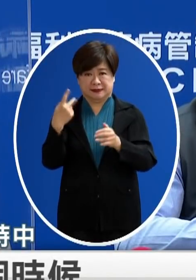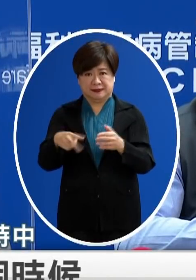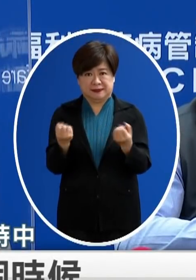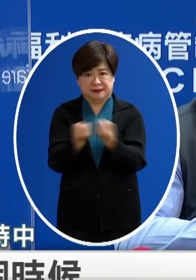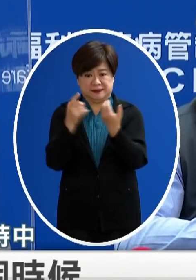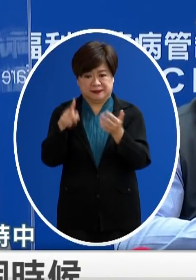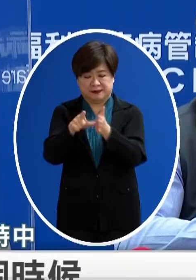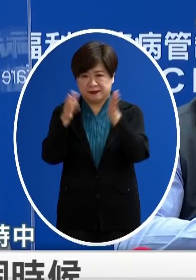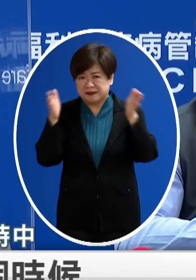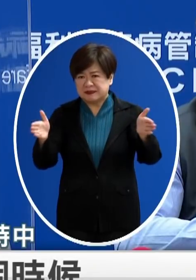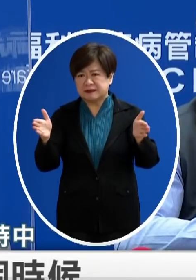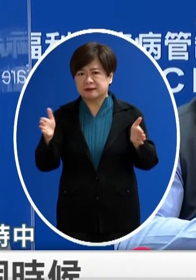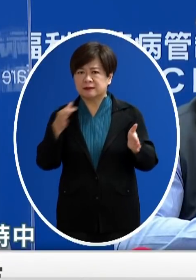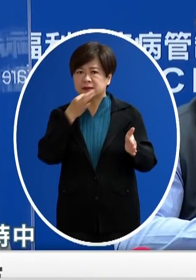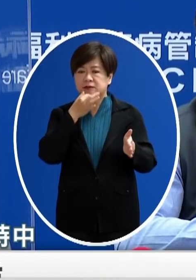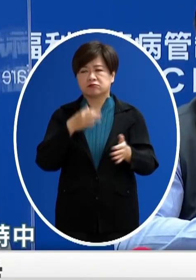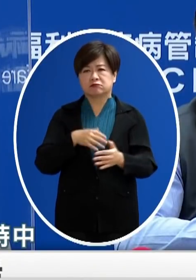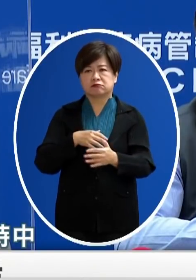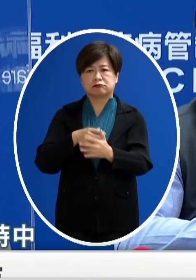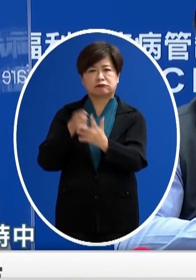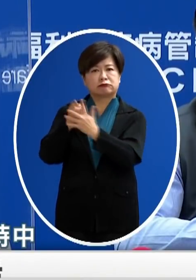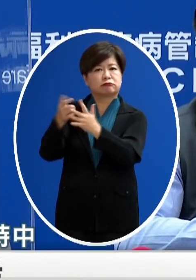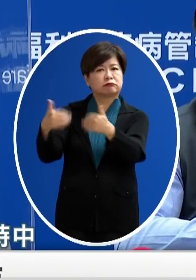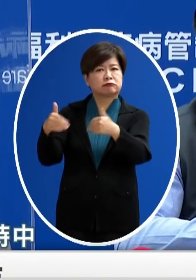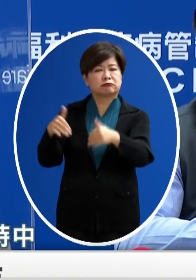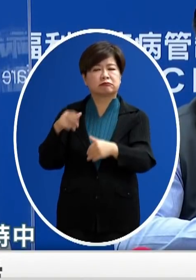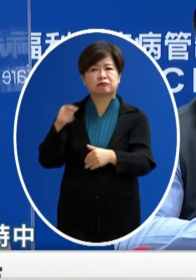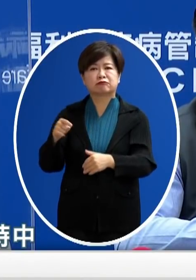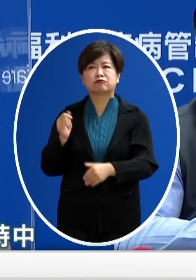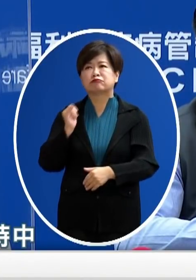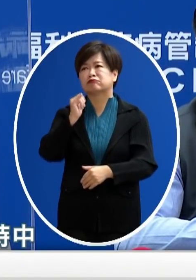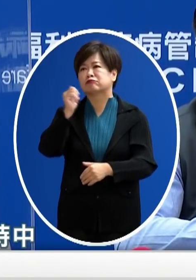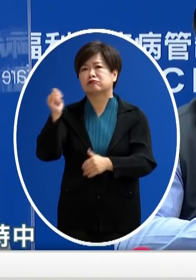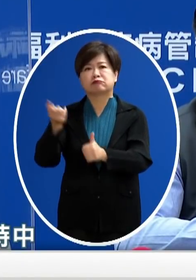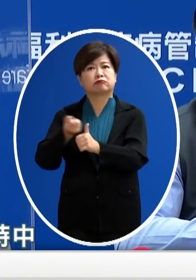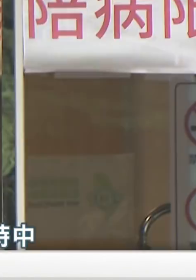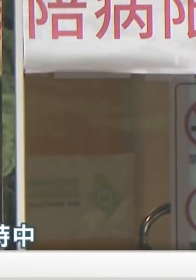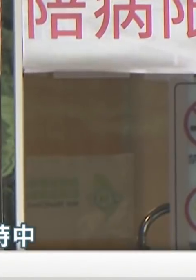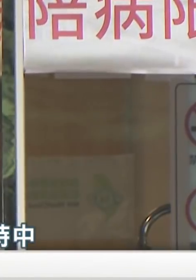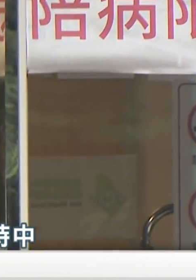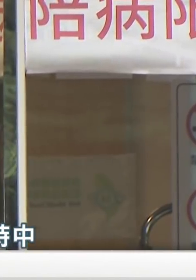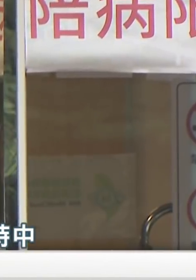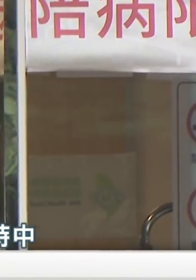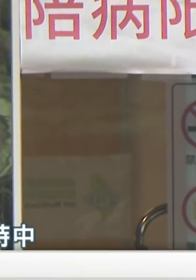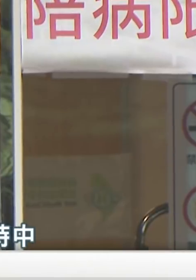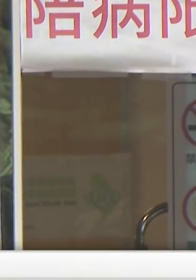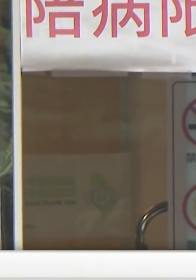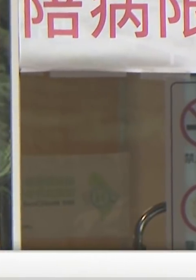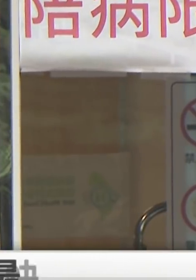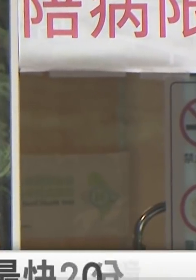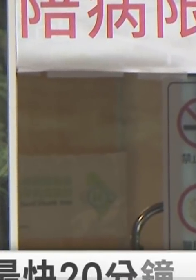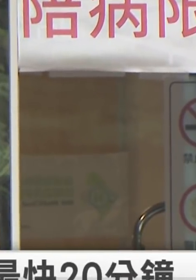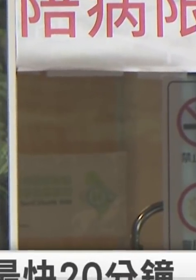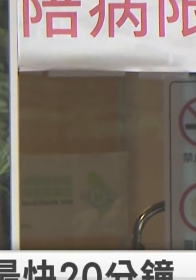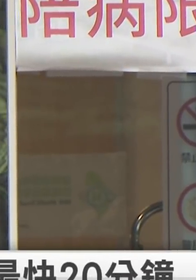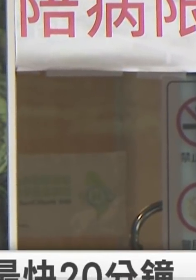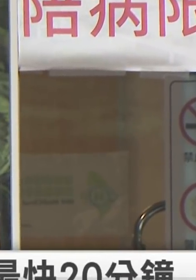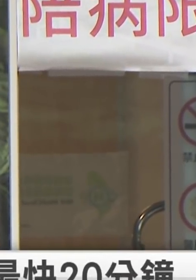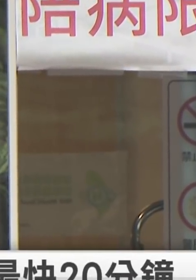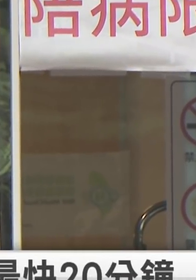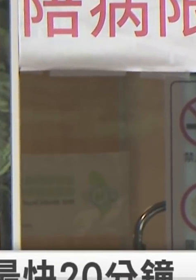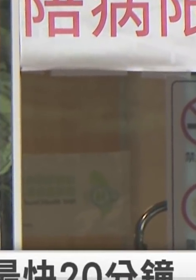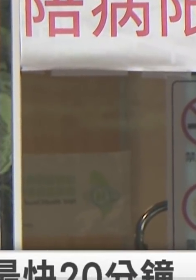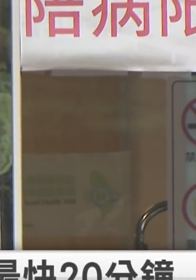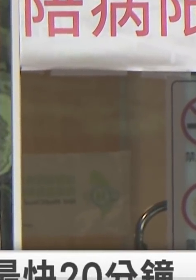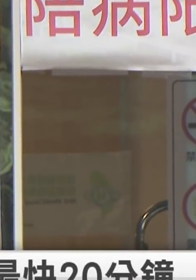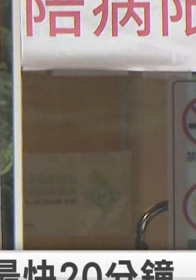能在这个时候还没有被确诊的时候又造成一个其他的接触。 除了希望缩短快筛空窗期，也要快速